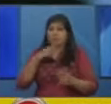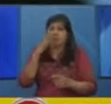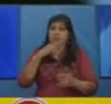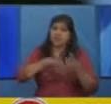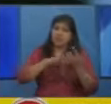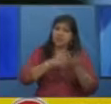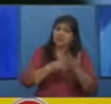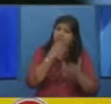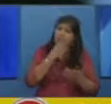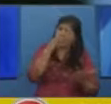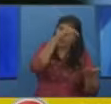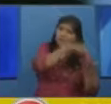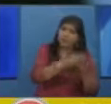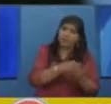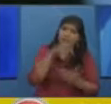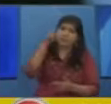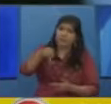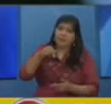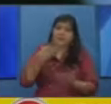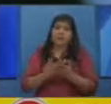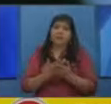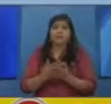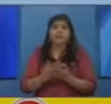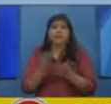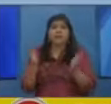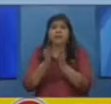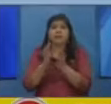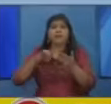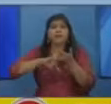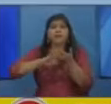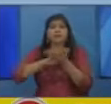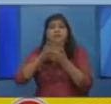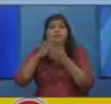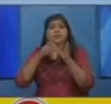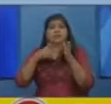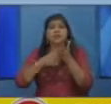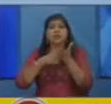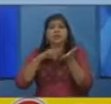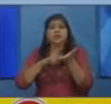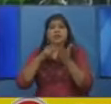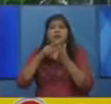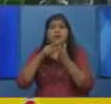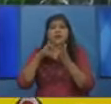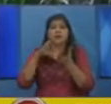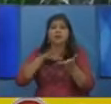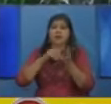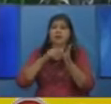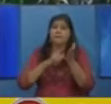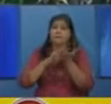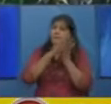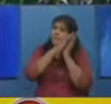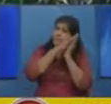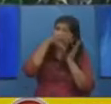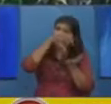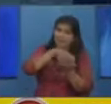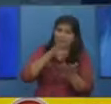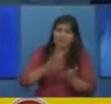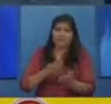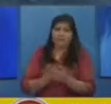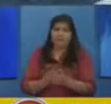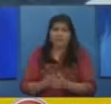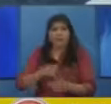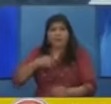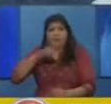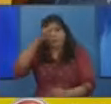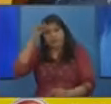यही कारण है कि वहां एक शंकराचार्य हिल है। तीर्थाटन अपने आप में भारत